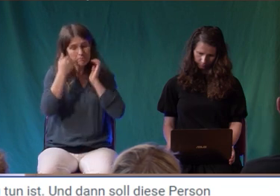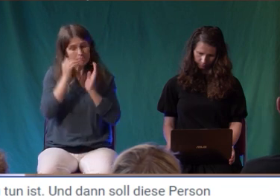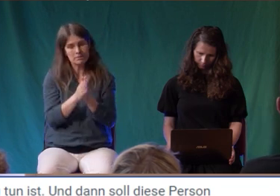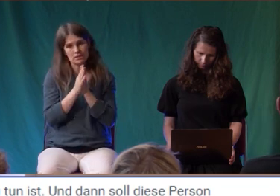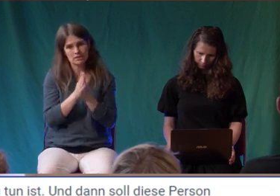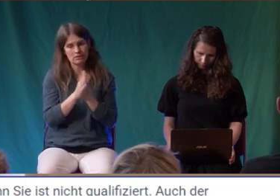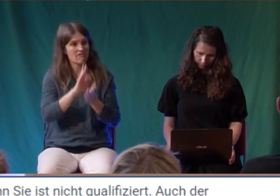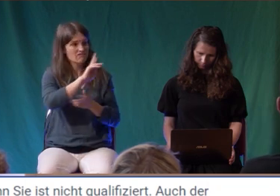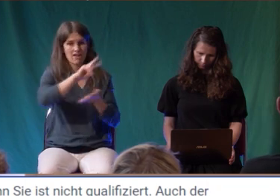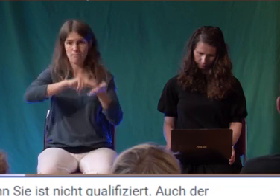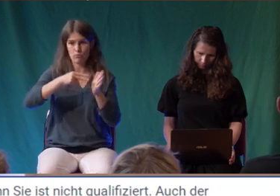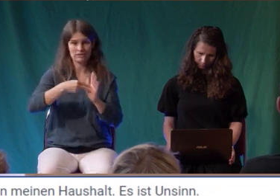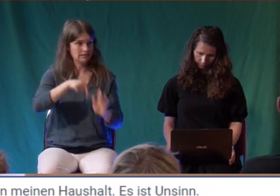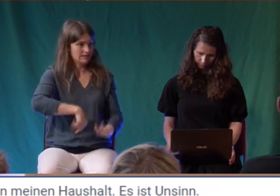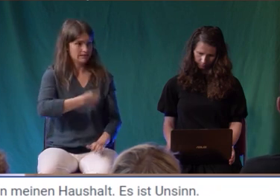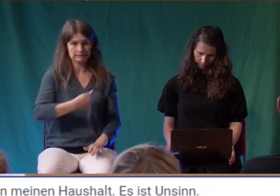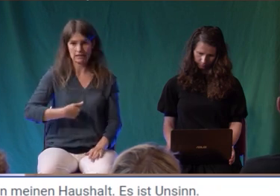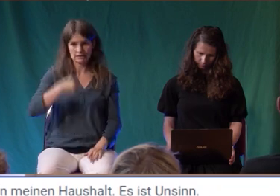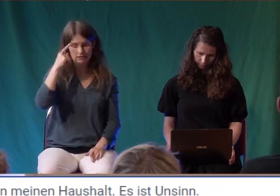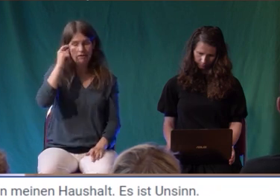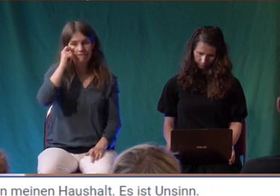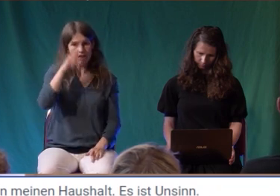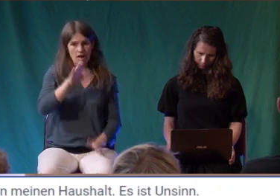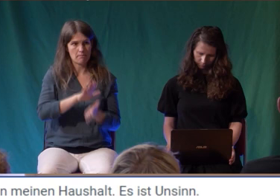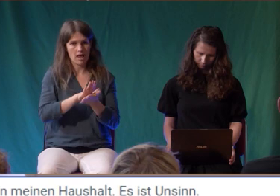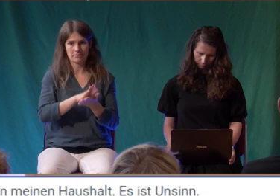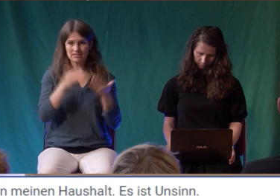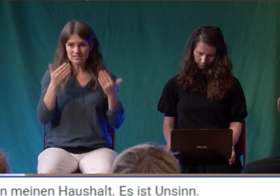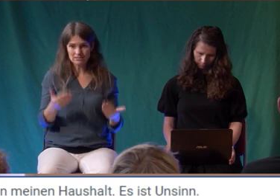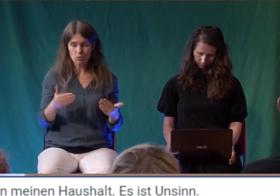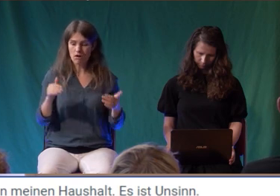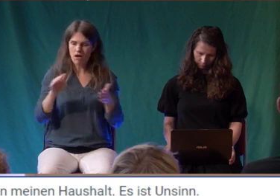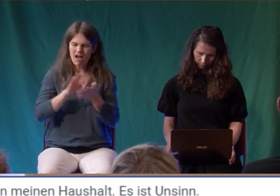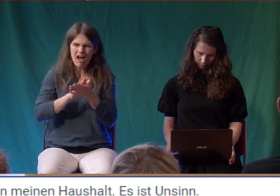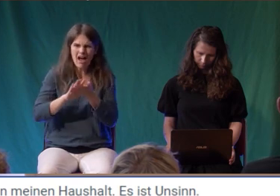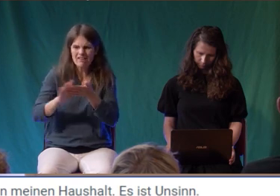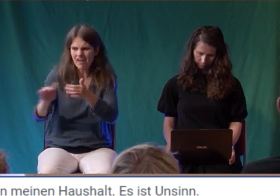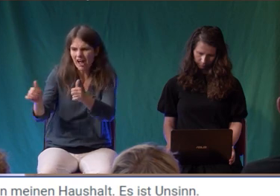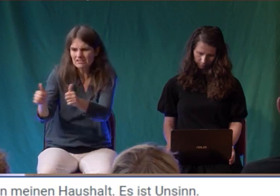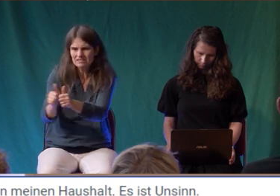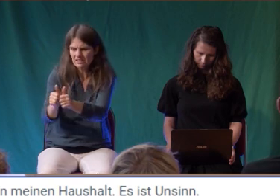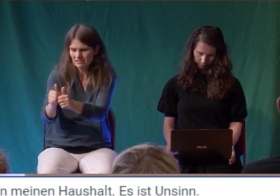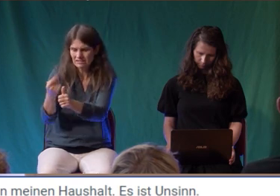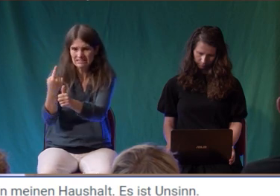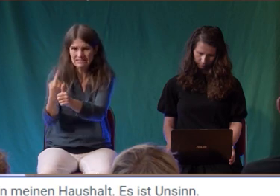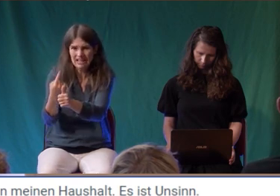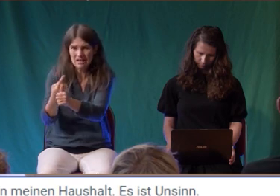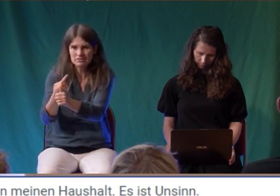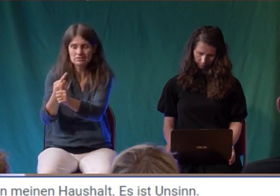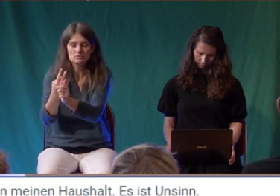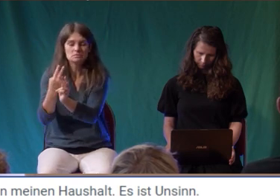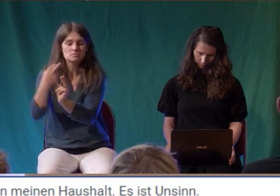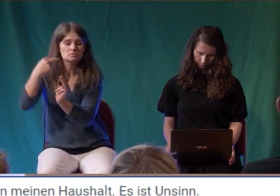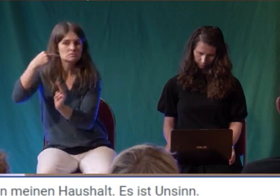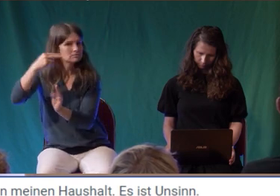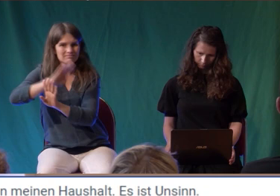Verantwortlichen auch in Sachsen daran erinnern dass es einfacher Assistenz ist die Eltern im Alltag